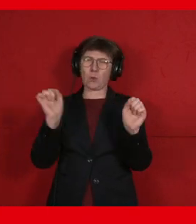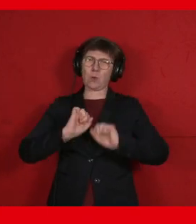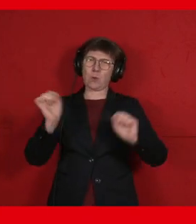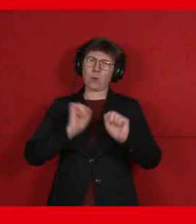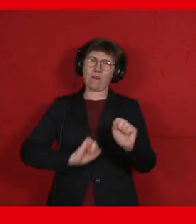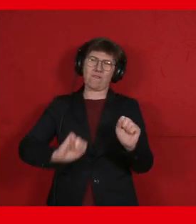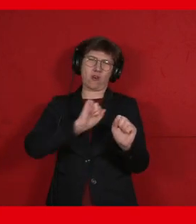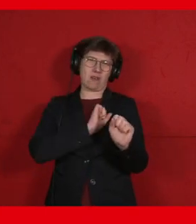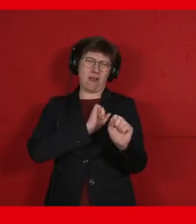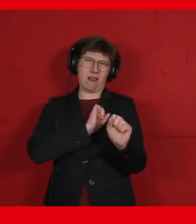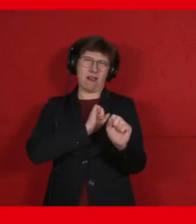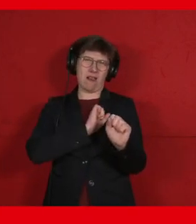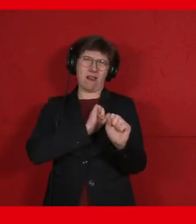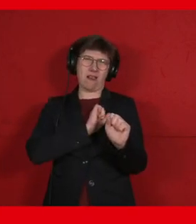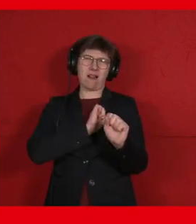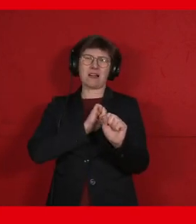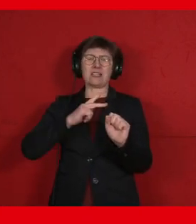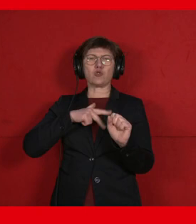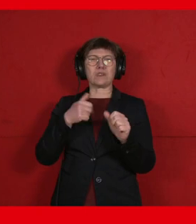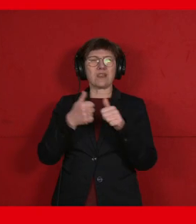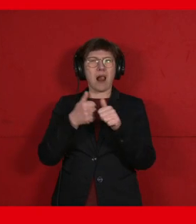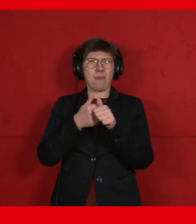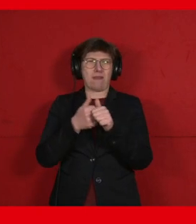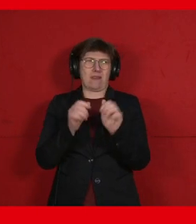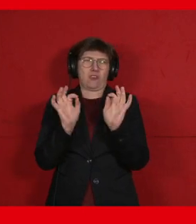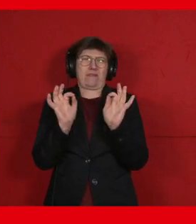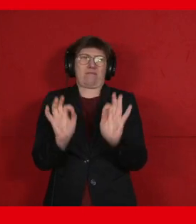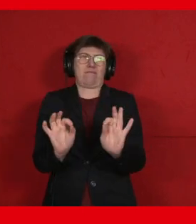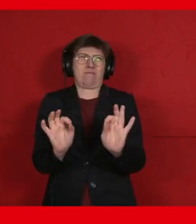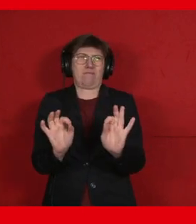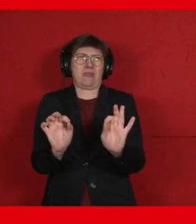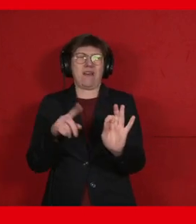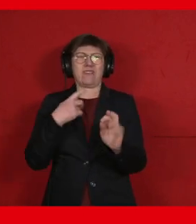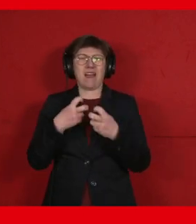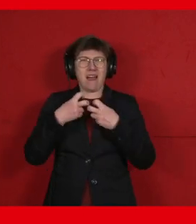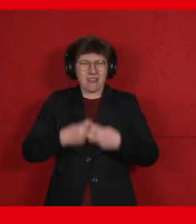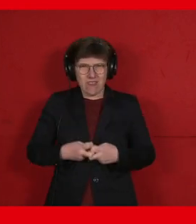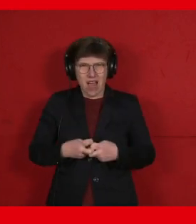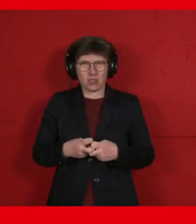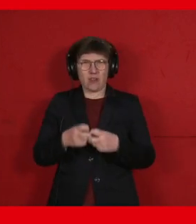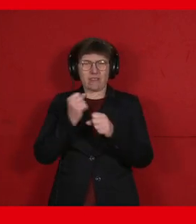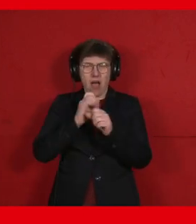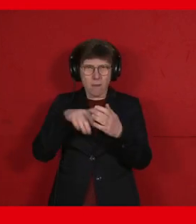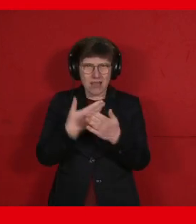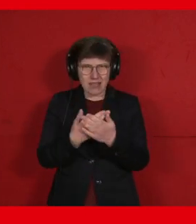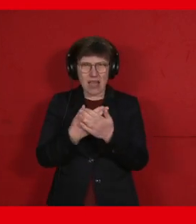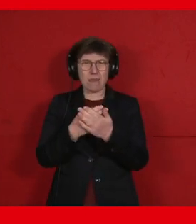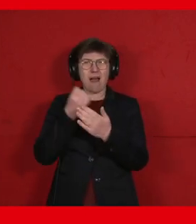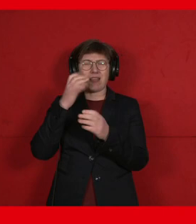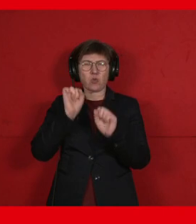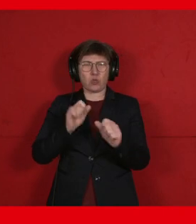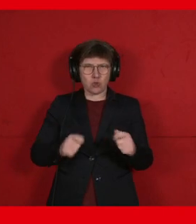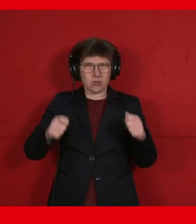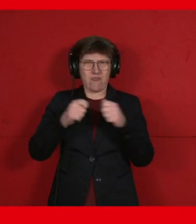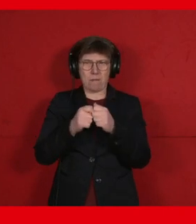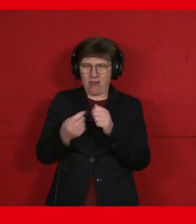riesen Vorteil durch die enge Sozialpartnerschaft, dass wir Gewerkschaften, dass wir Arbeitgeber, dass wir Naturschutzverbände,